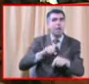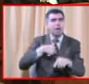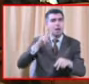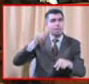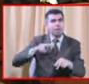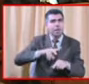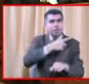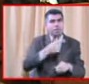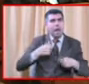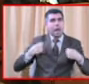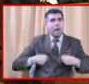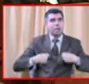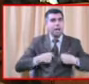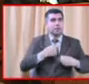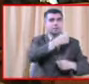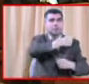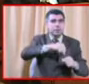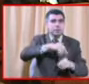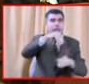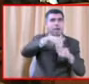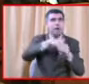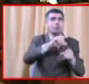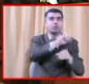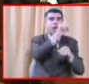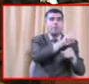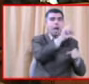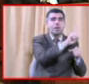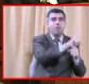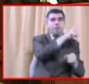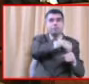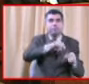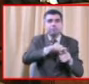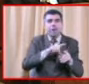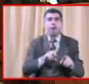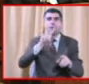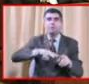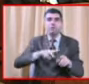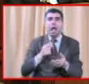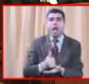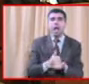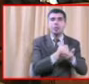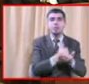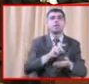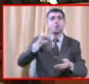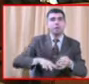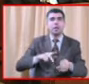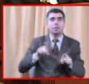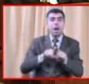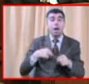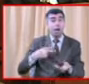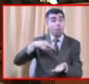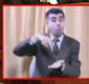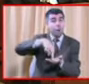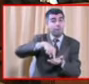نقطه يعني وادلي بشهادتي يعني بكل امانه، ما كنحس بالعامل ديال الاقليم حتى كيوقف يعني شخصيا